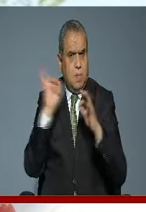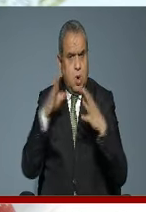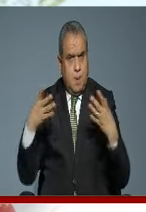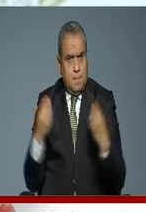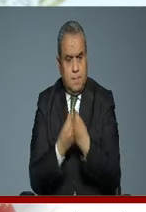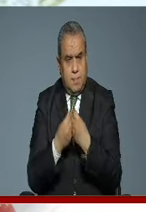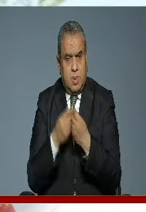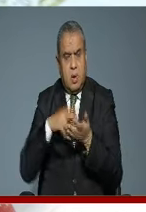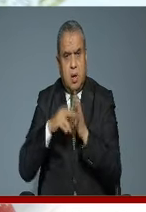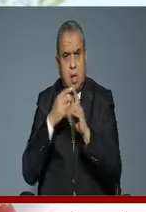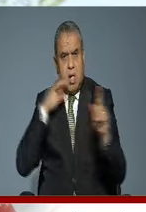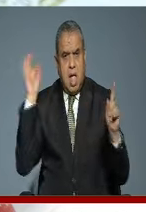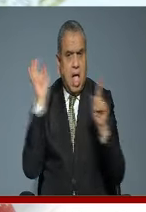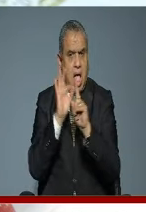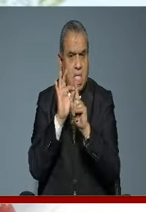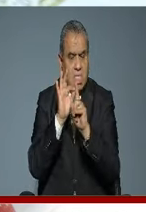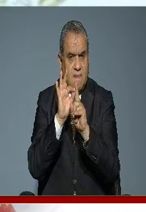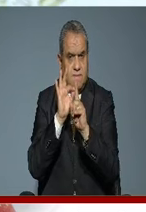والأهداف اللي هيتم